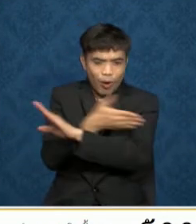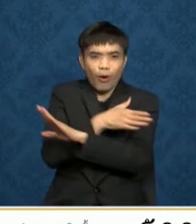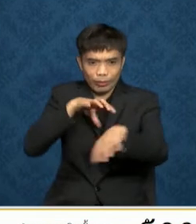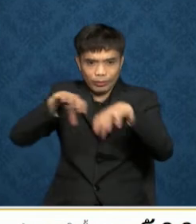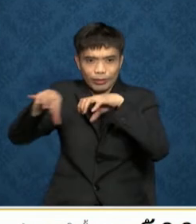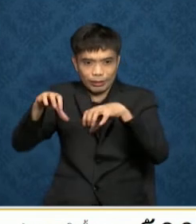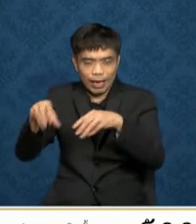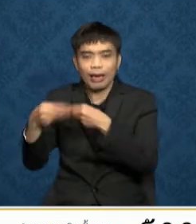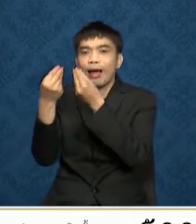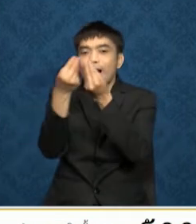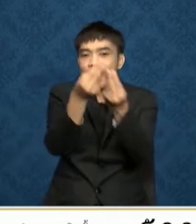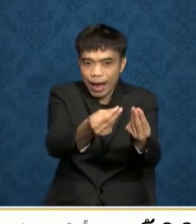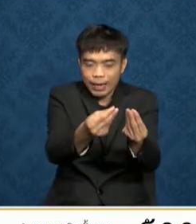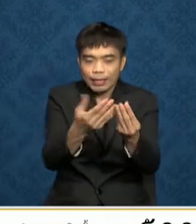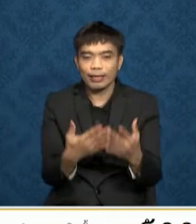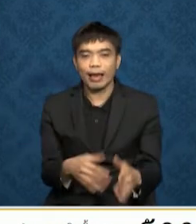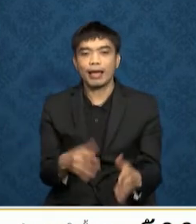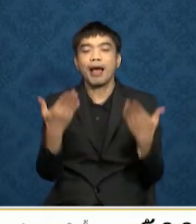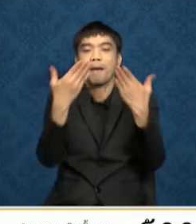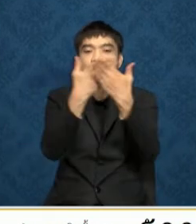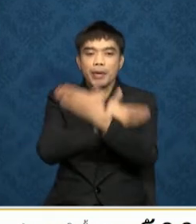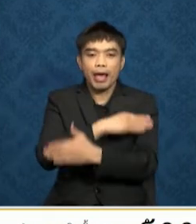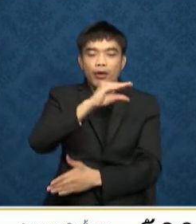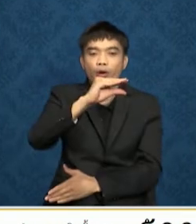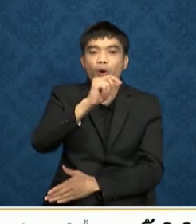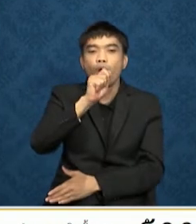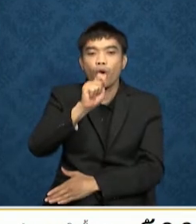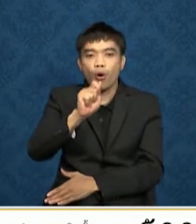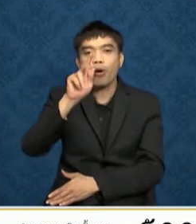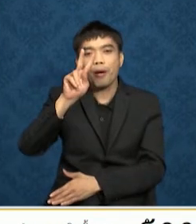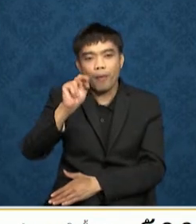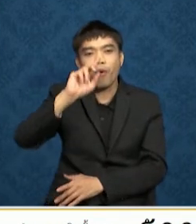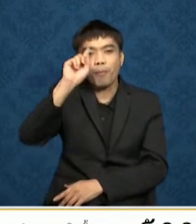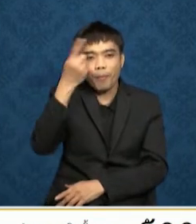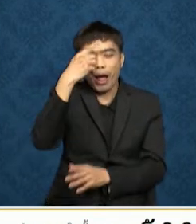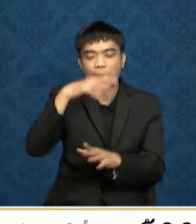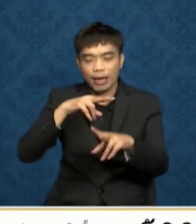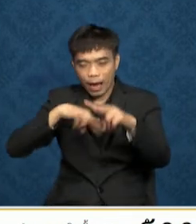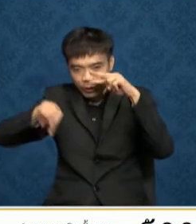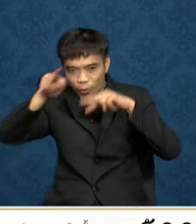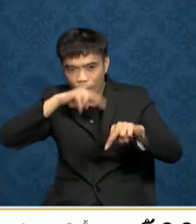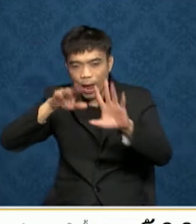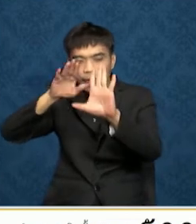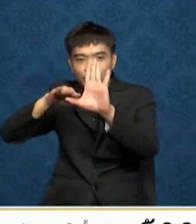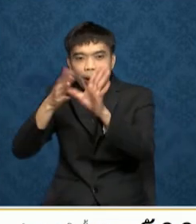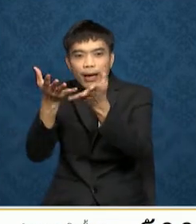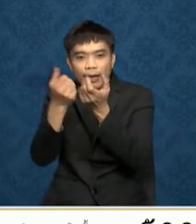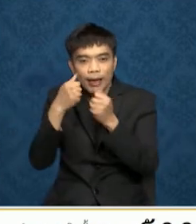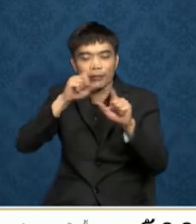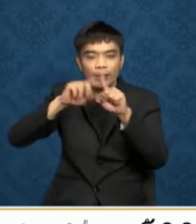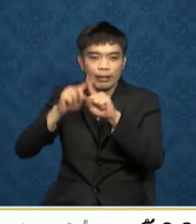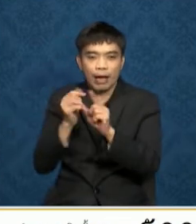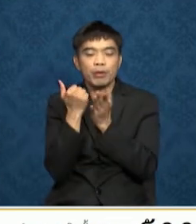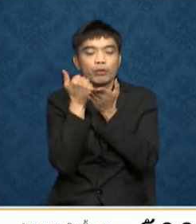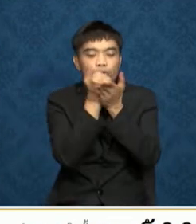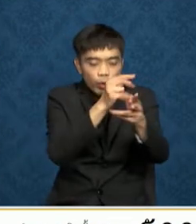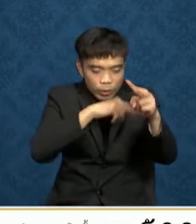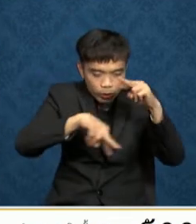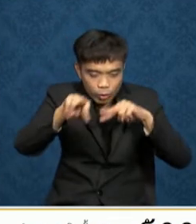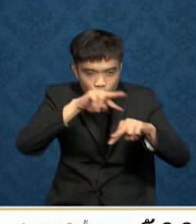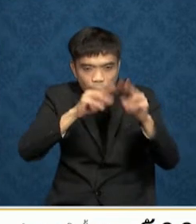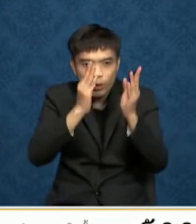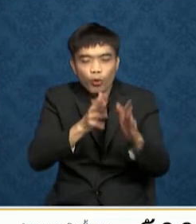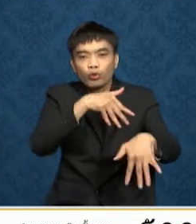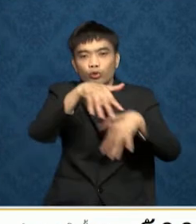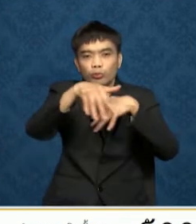เขาจะได้รับโอนหรือเปิดกรอบอาจารย์ลูกจ้างแต่ละปีมาเพื่อมาดูแลพี่น้องประชาประชาชนก่อนครับ